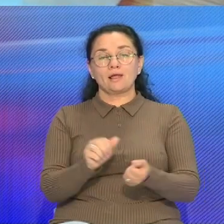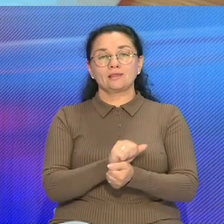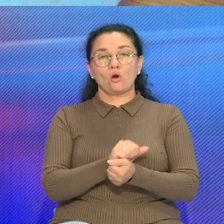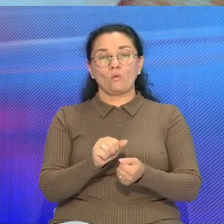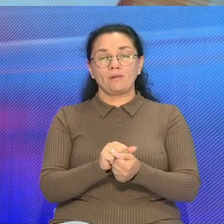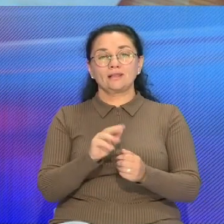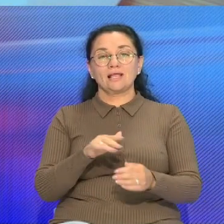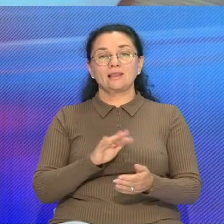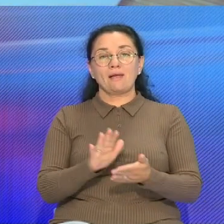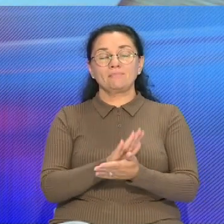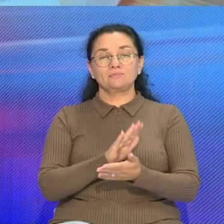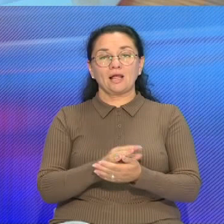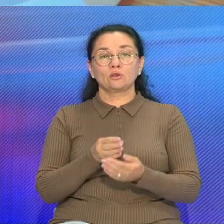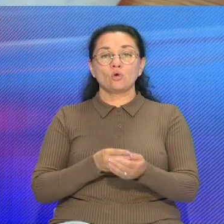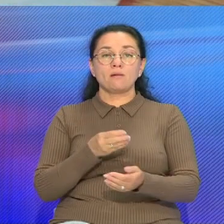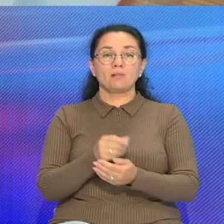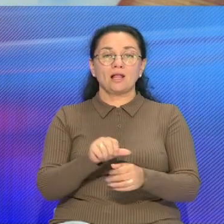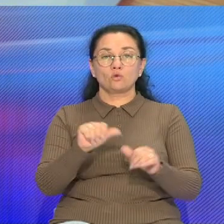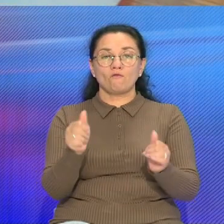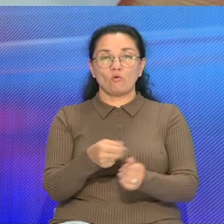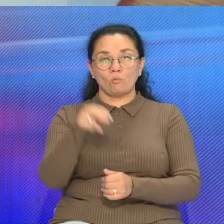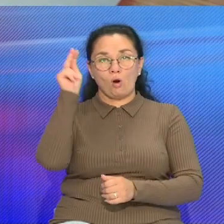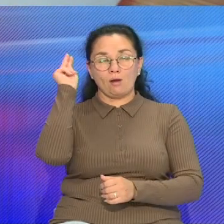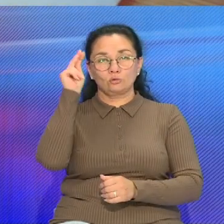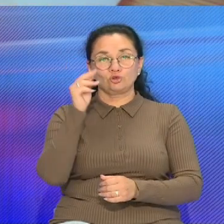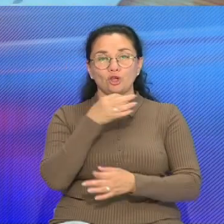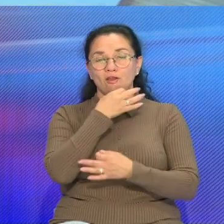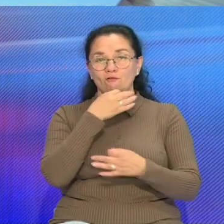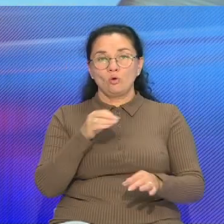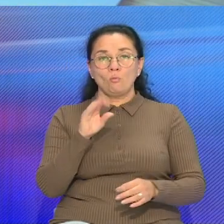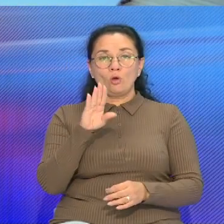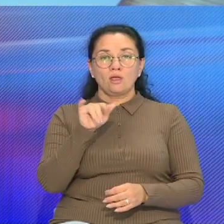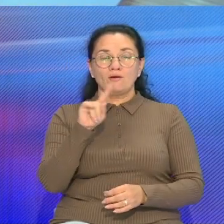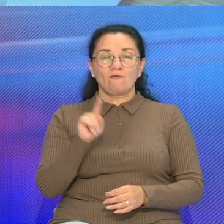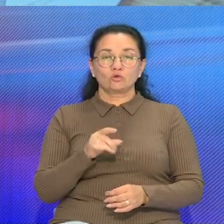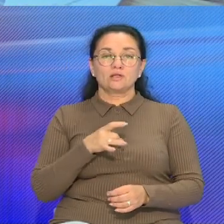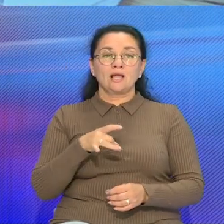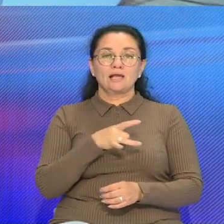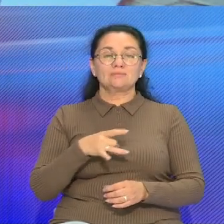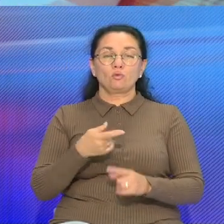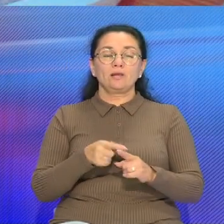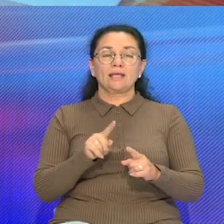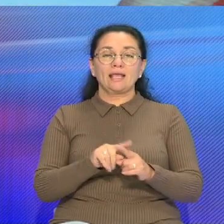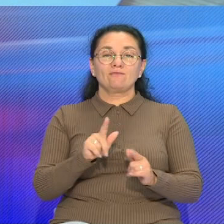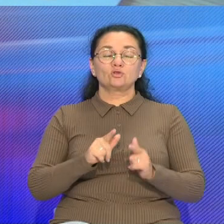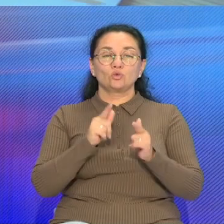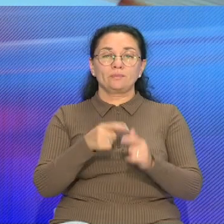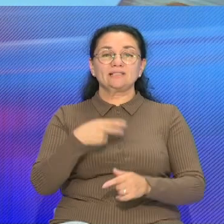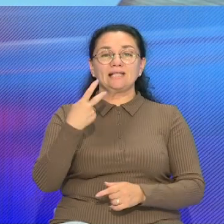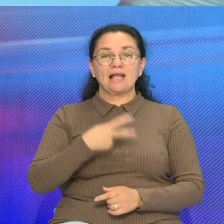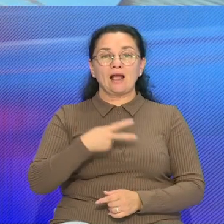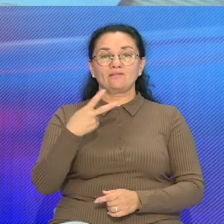на бюджэтную і платную форму навучання ў любое ВНУ Украіны. У прыёмні гэты этап уступнай кампаніі